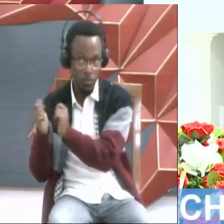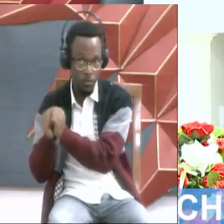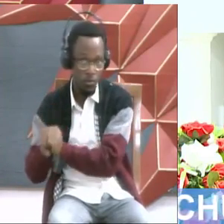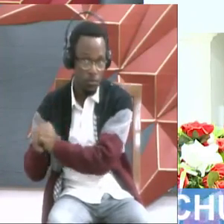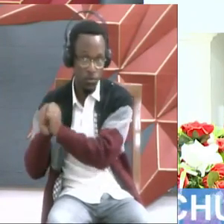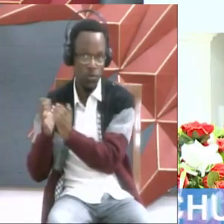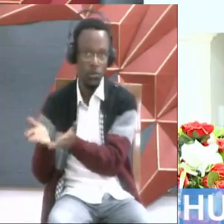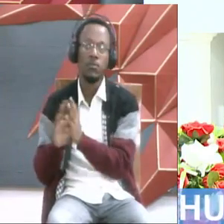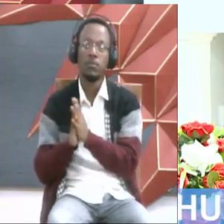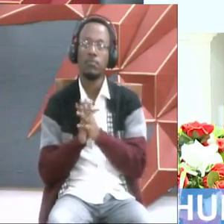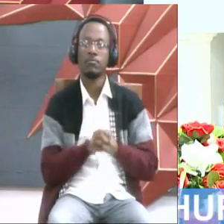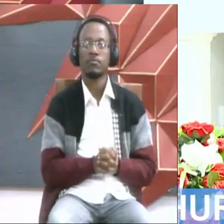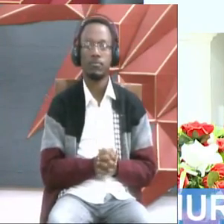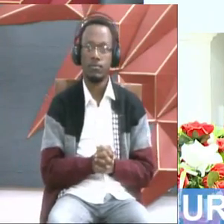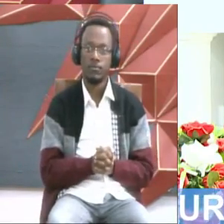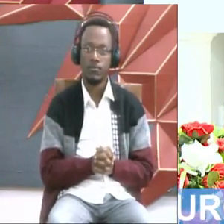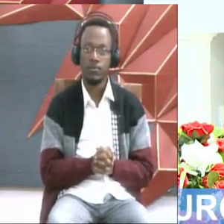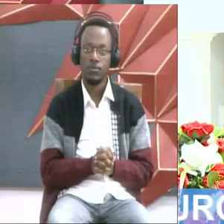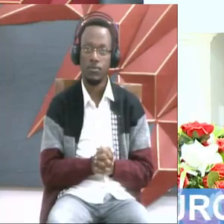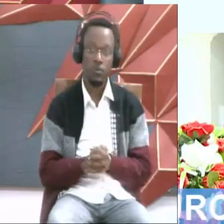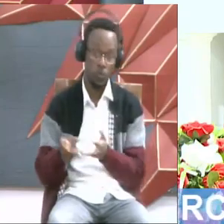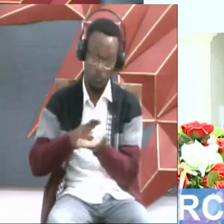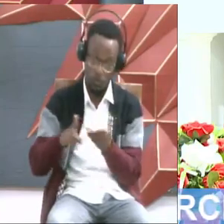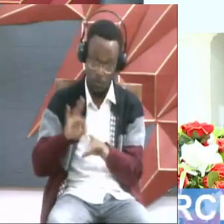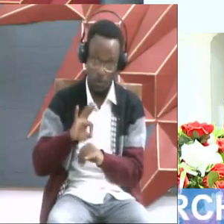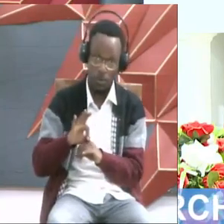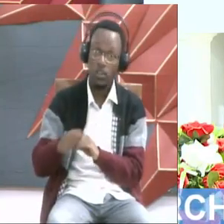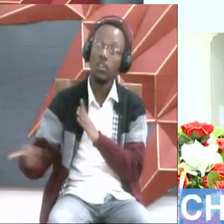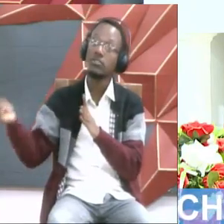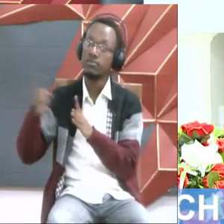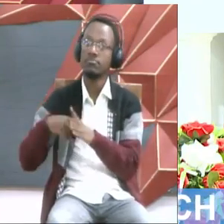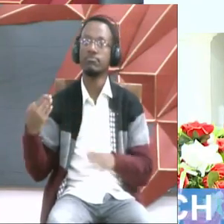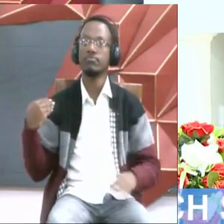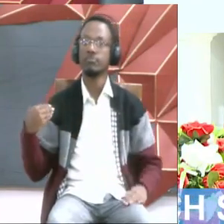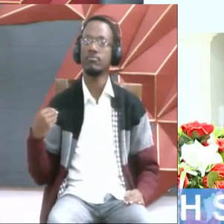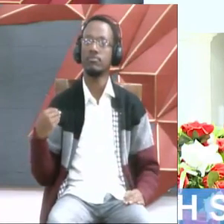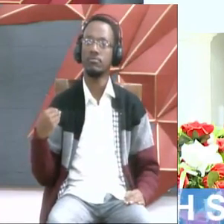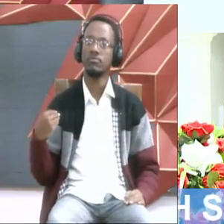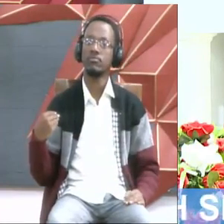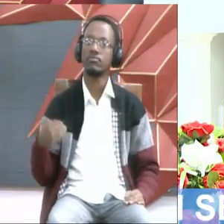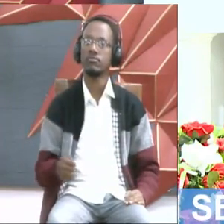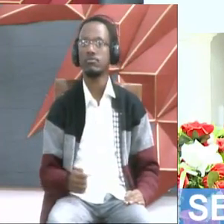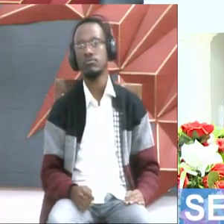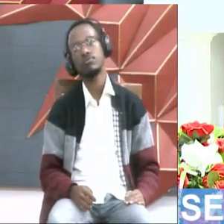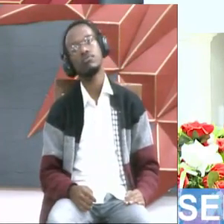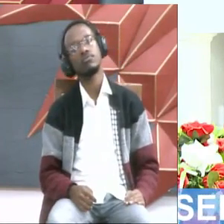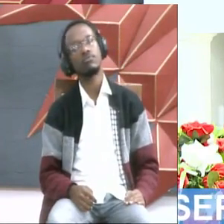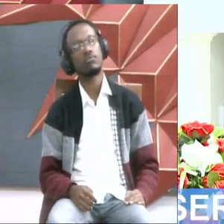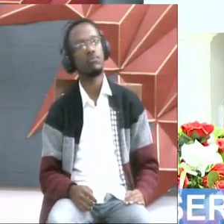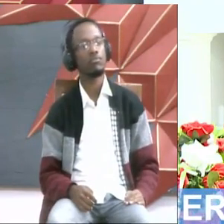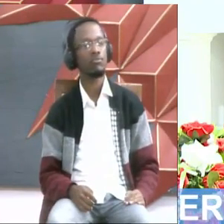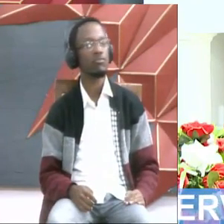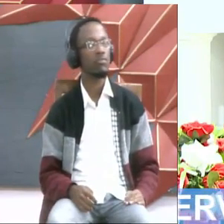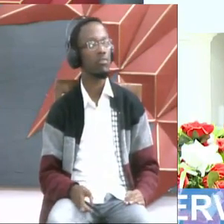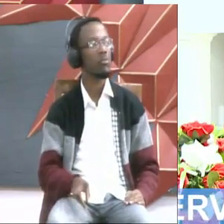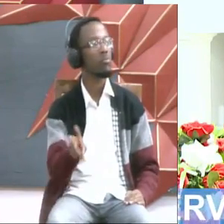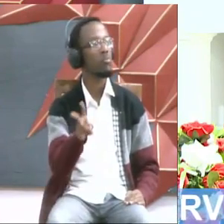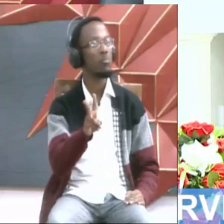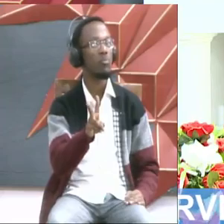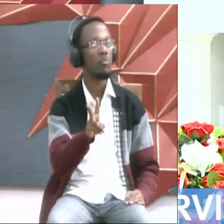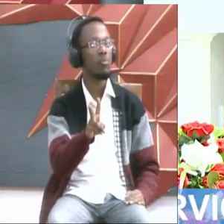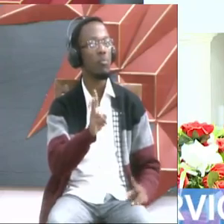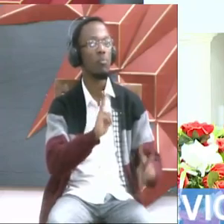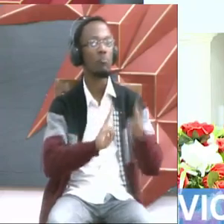étaient assemblés dans un même lieu. C'est là que le Saint-Esprit est venu. Est-ce que vous pensez qu'il y